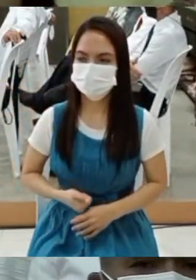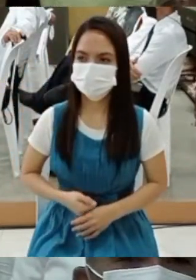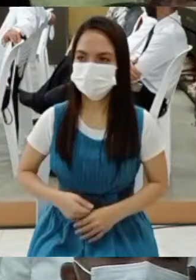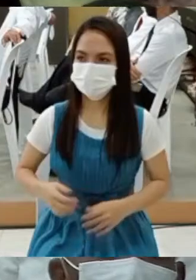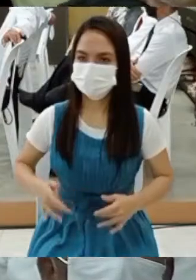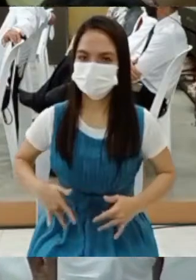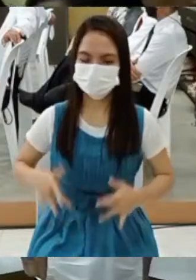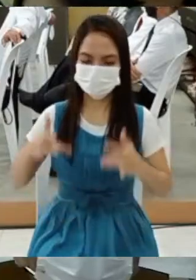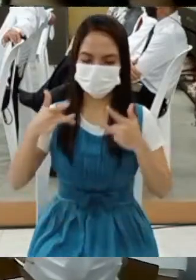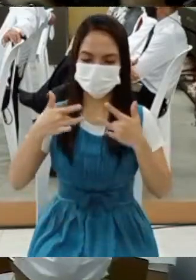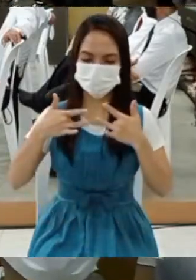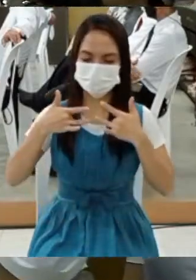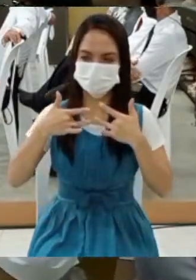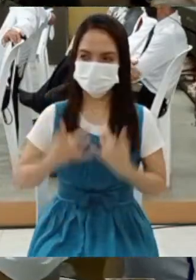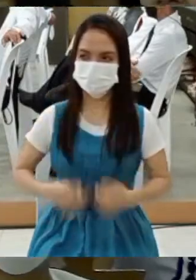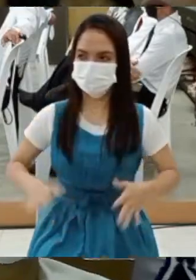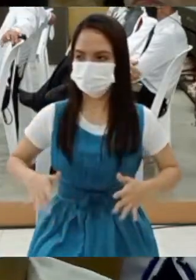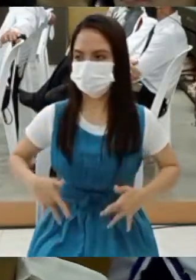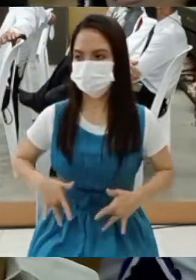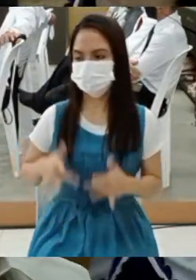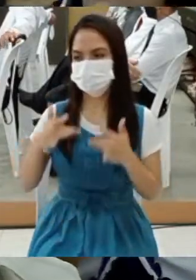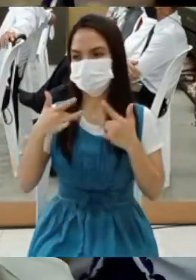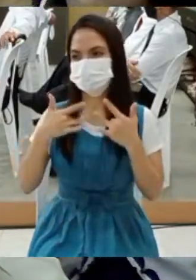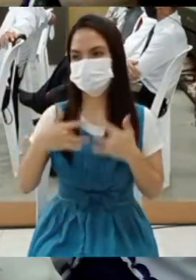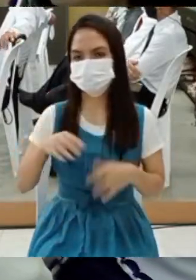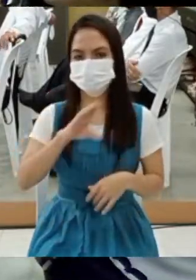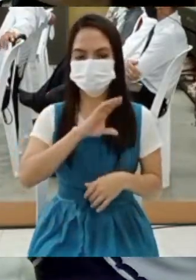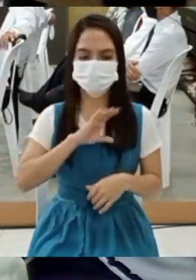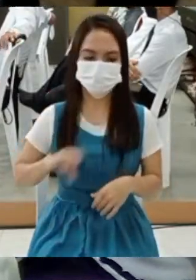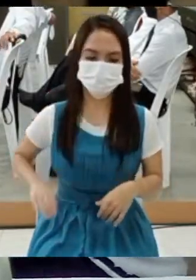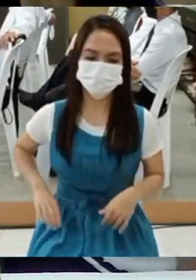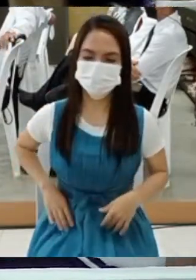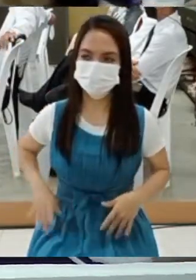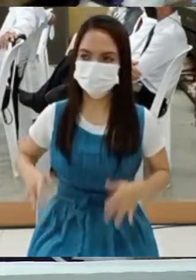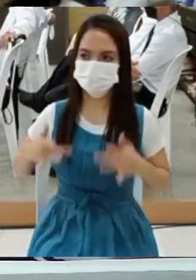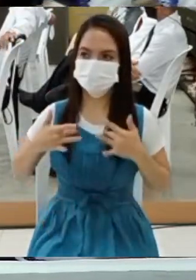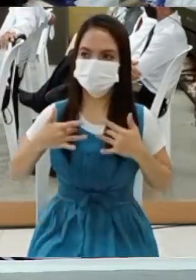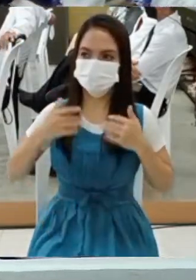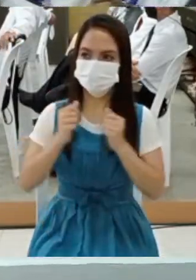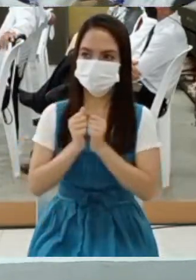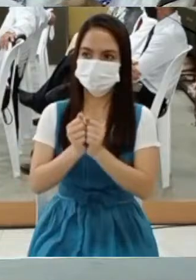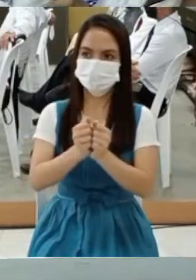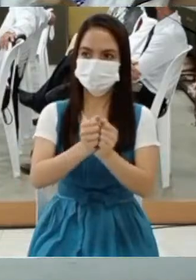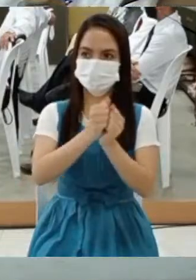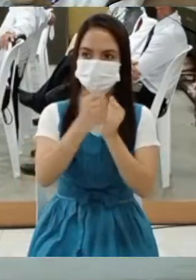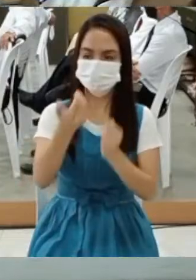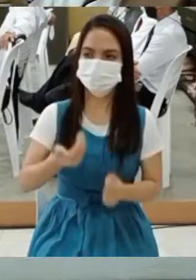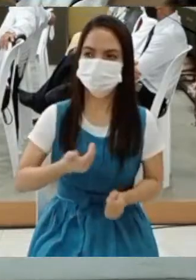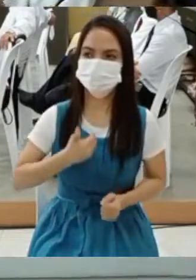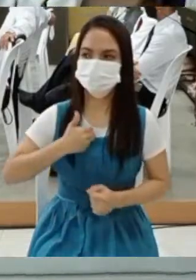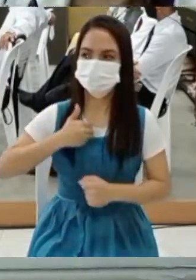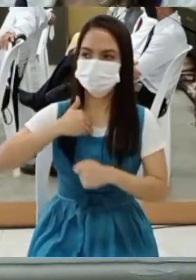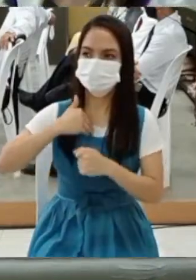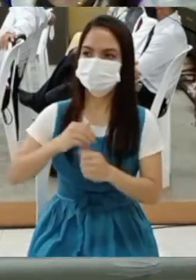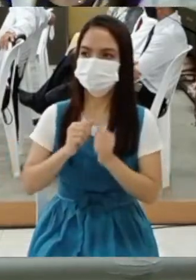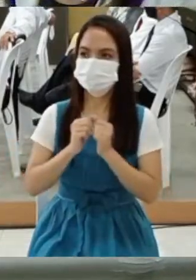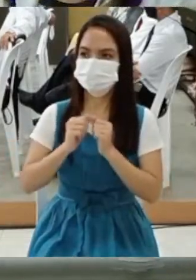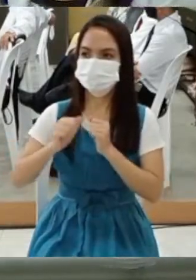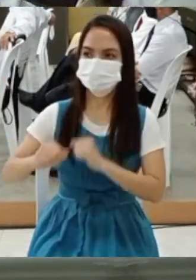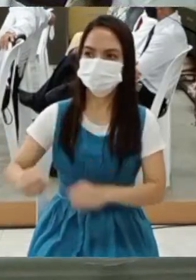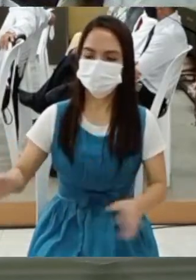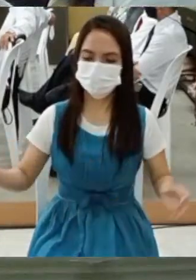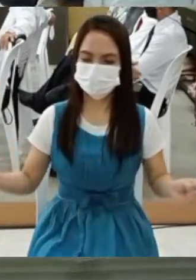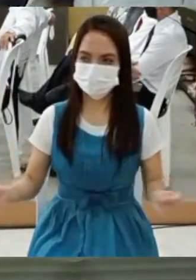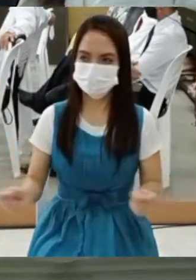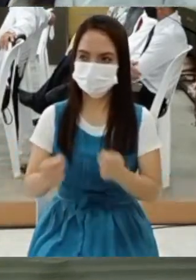kasinliyan. Buhay! Buhay! Buhay si Kristo'y nabubuhay, kasama ko at kapay sa